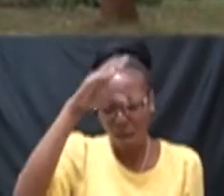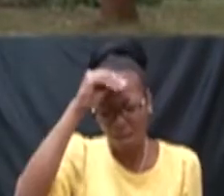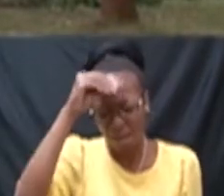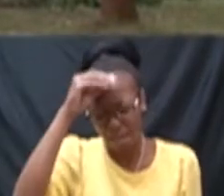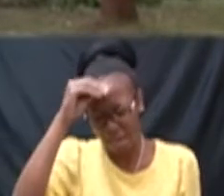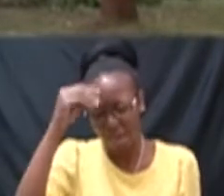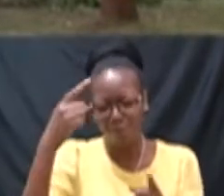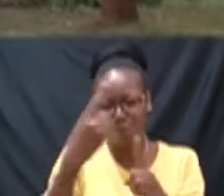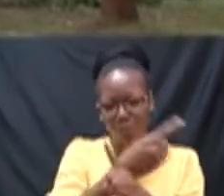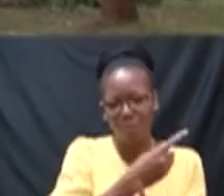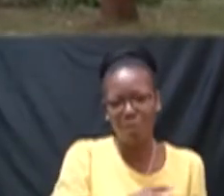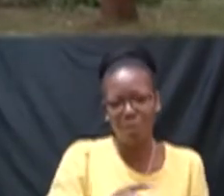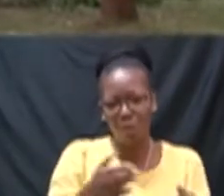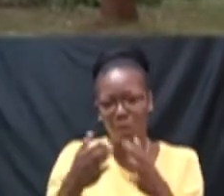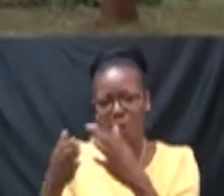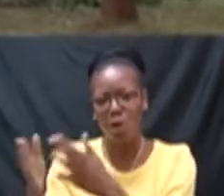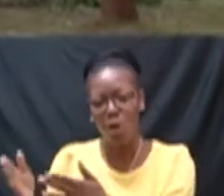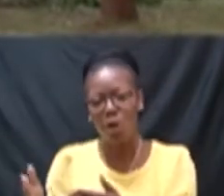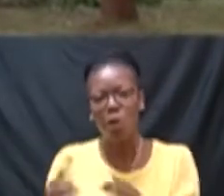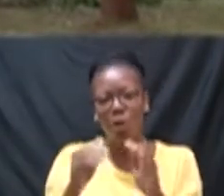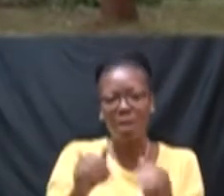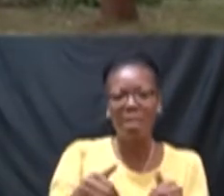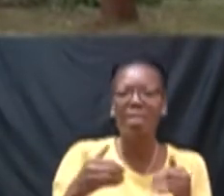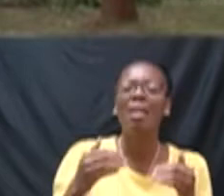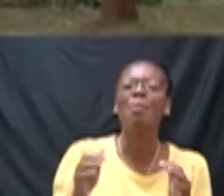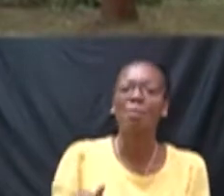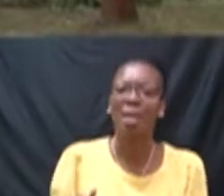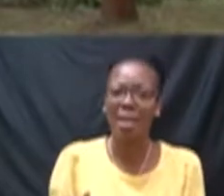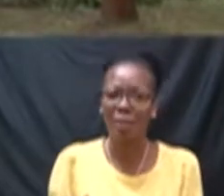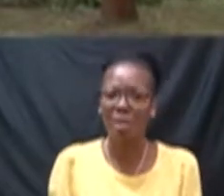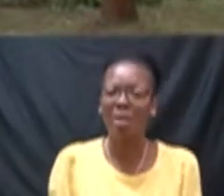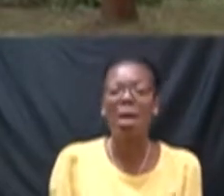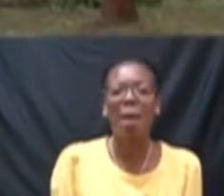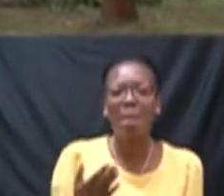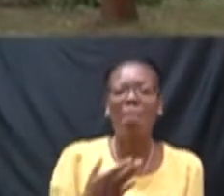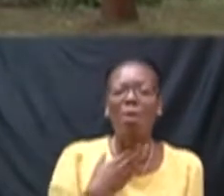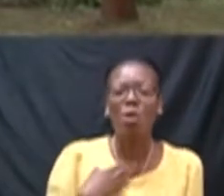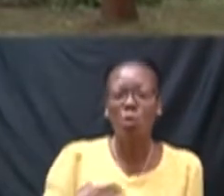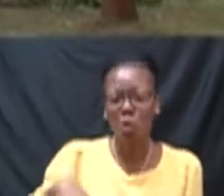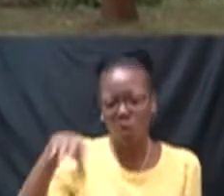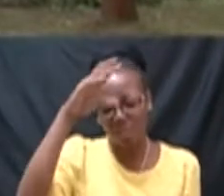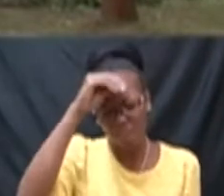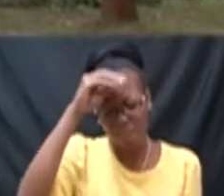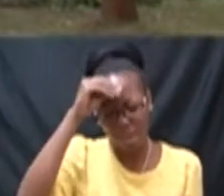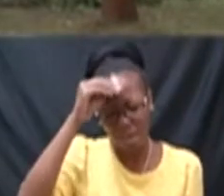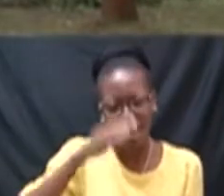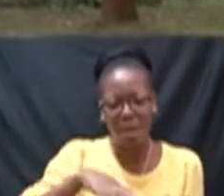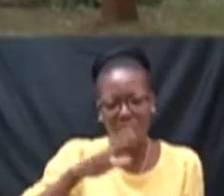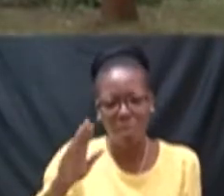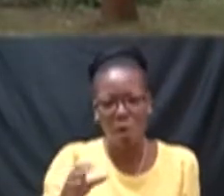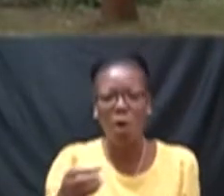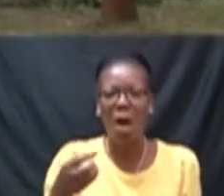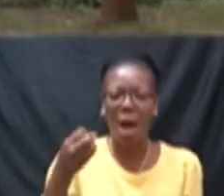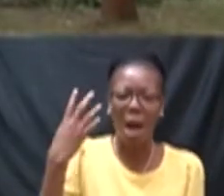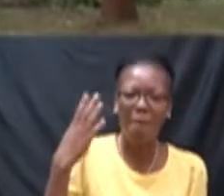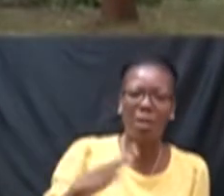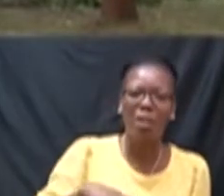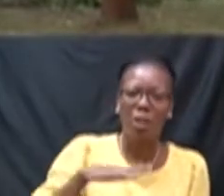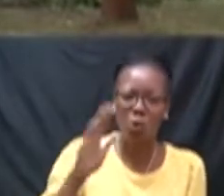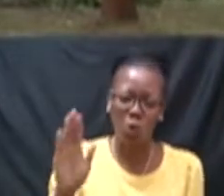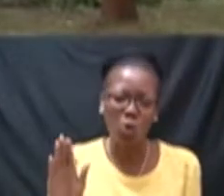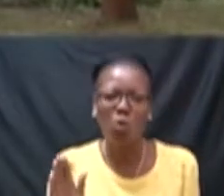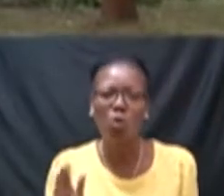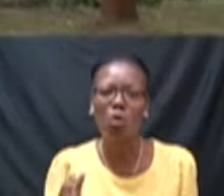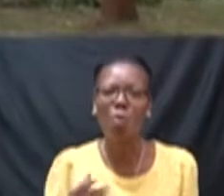kuchanganua mengi katika nyanja hii ya kilimo. Usikose kufuata makala ya Awali ya Mkulima kwenye mitandao ya kijamii